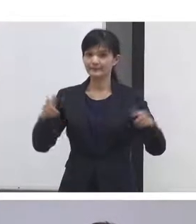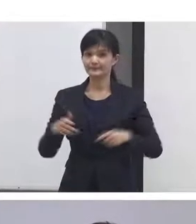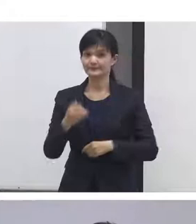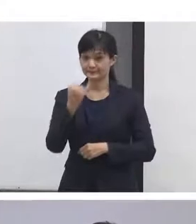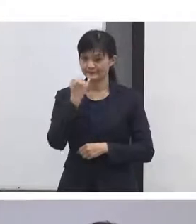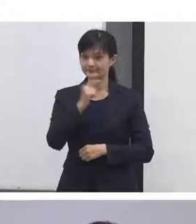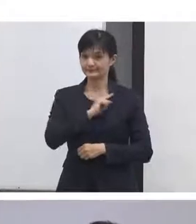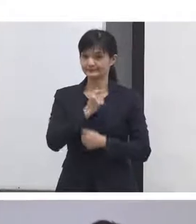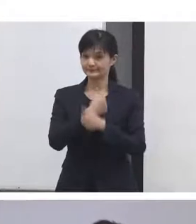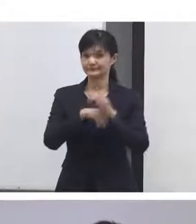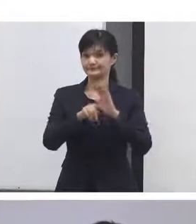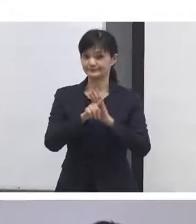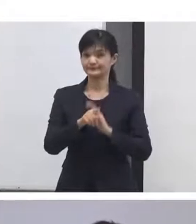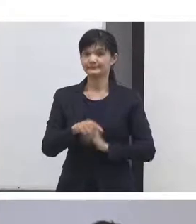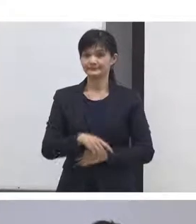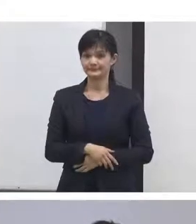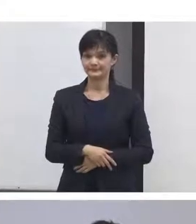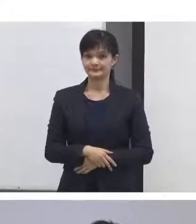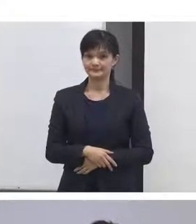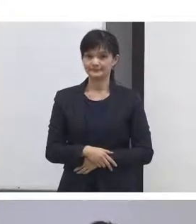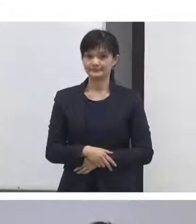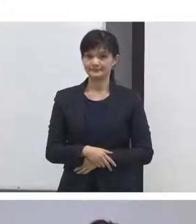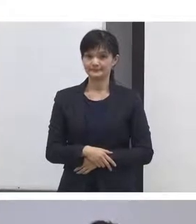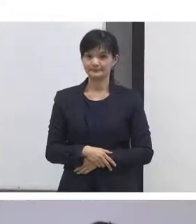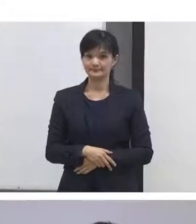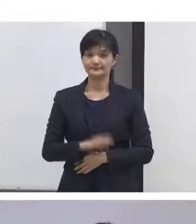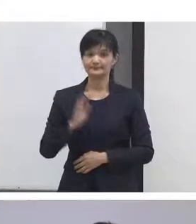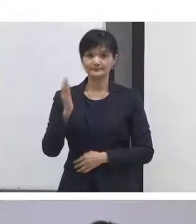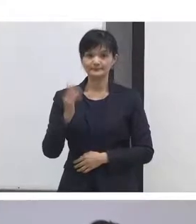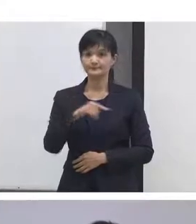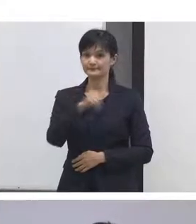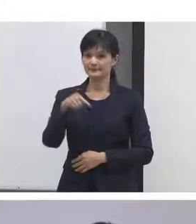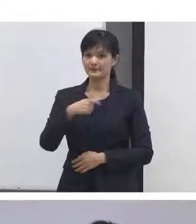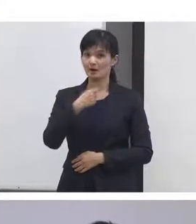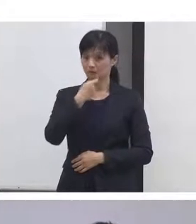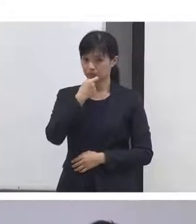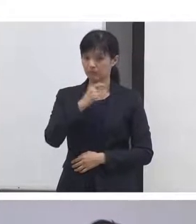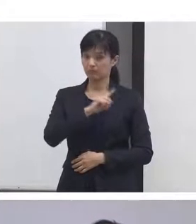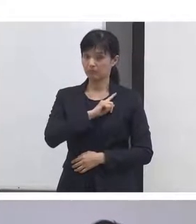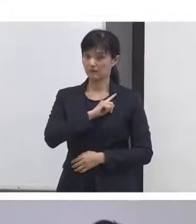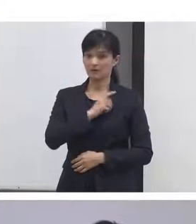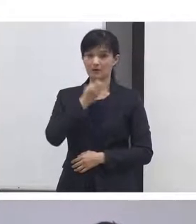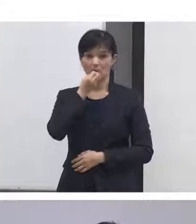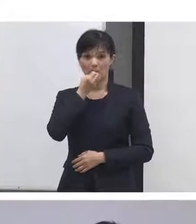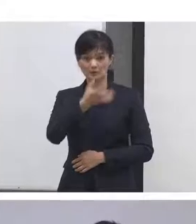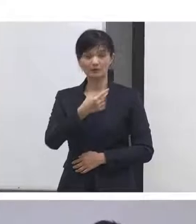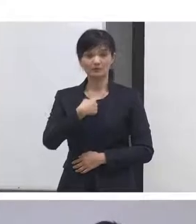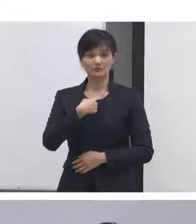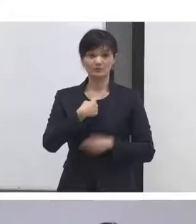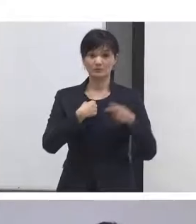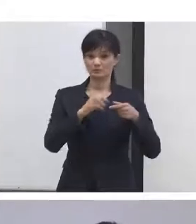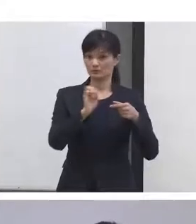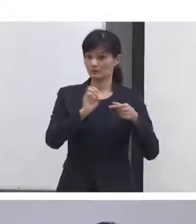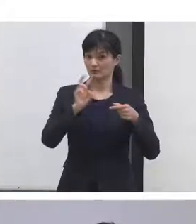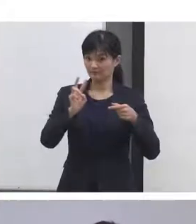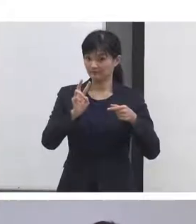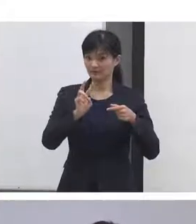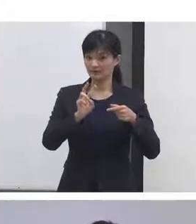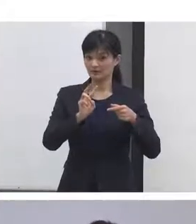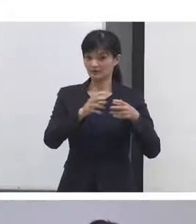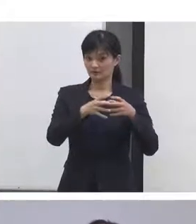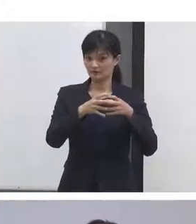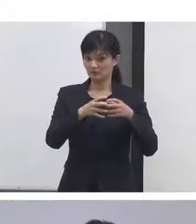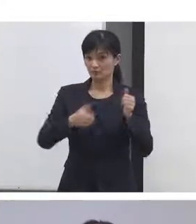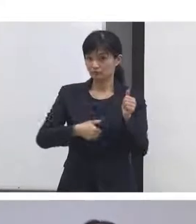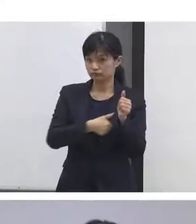自己代表自己嘛。对，那只是他们愿不愿意说他们是 G0V 的社群的专案或是一份子，其实